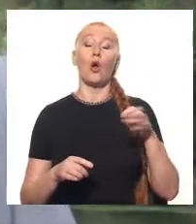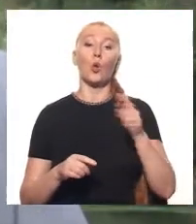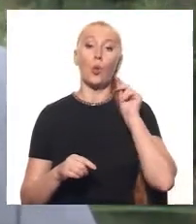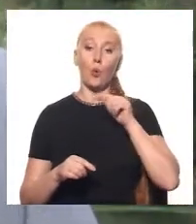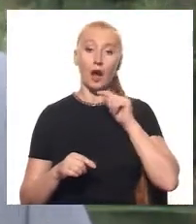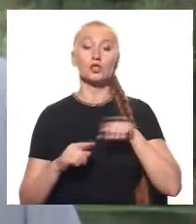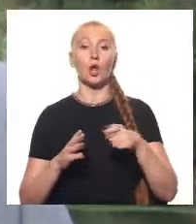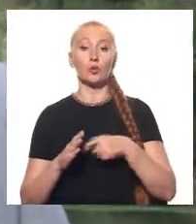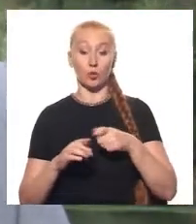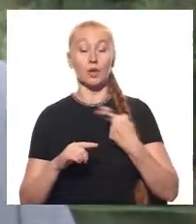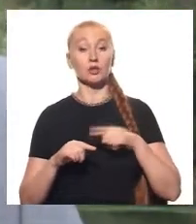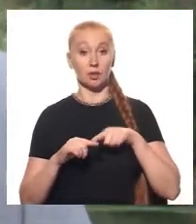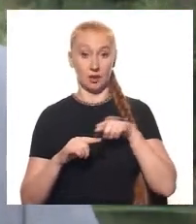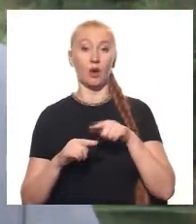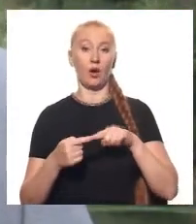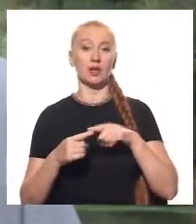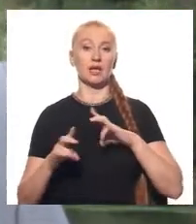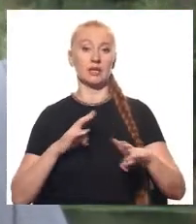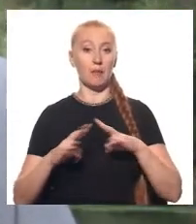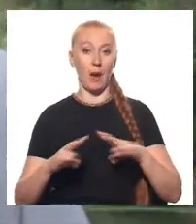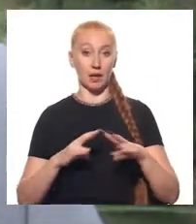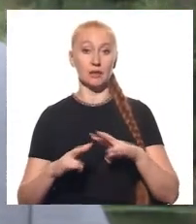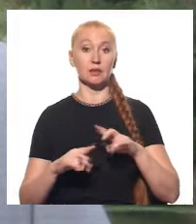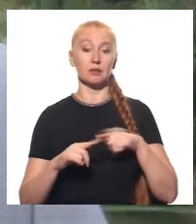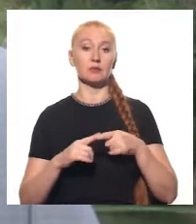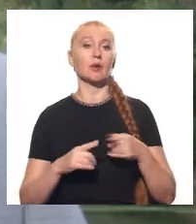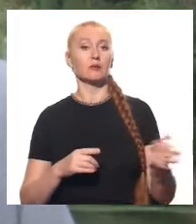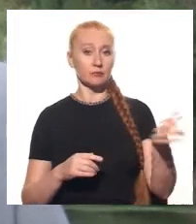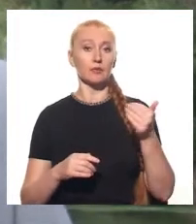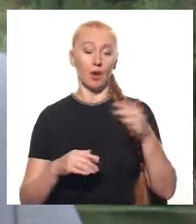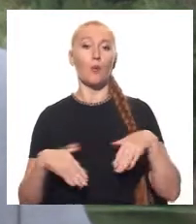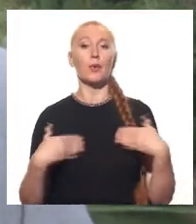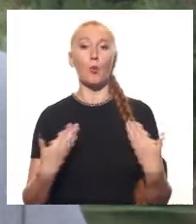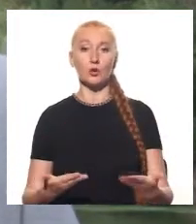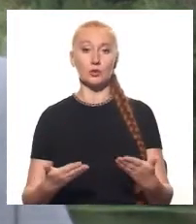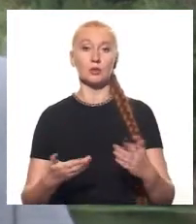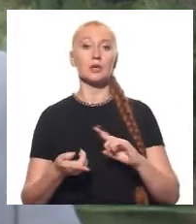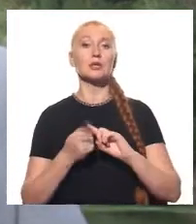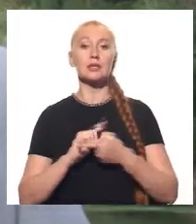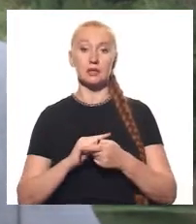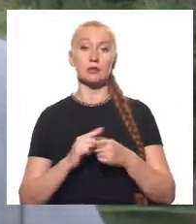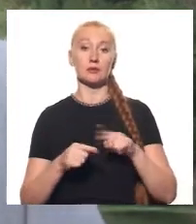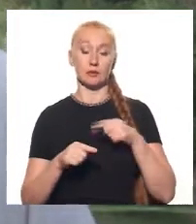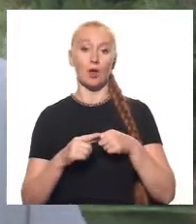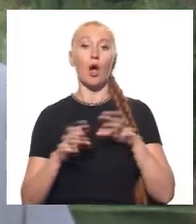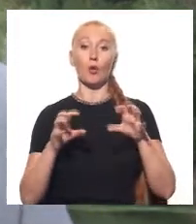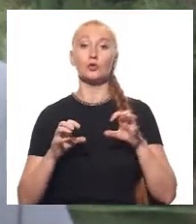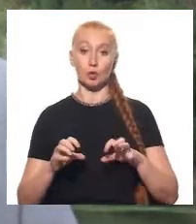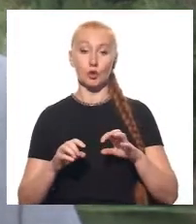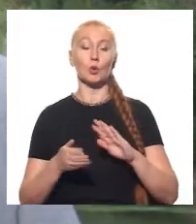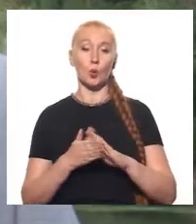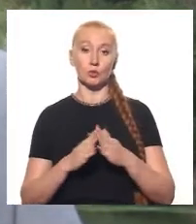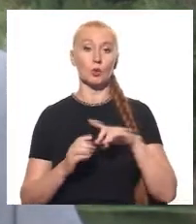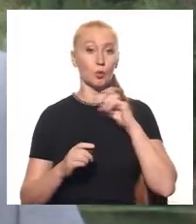Такі випадки і такі прояви відвертого сепаратизму і заклик або пропозиція змінити в тому числі конституційний